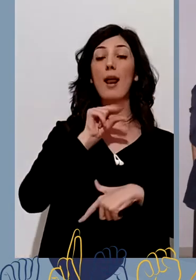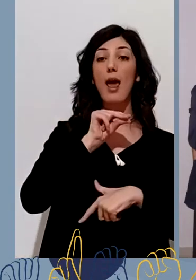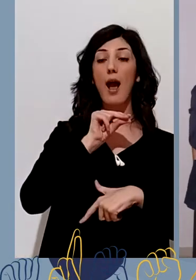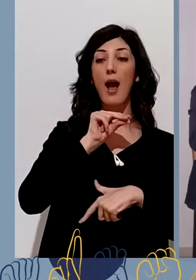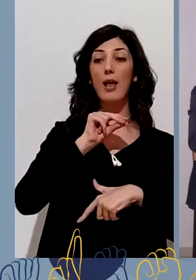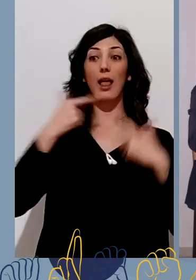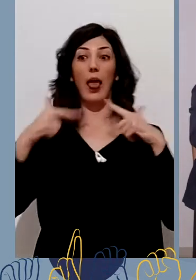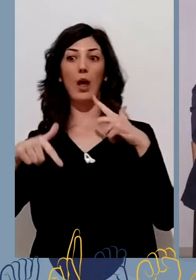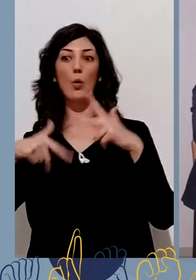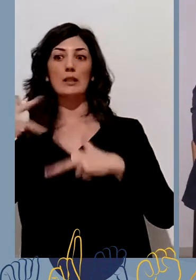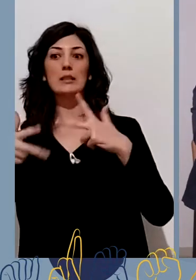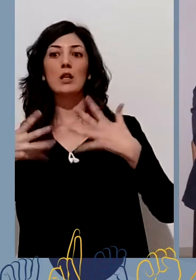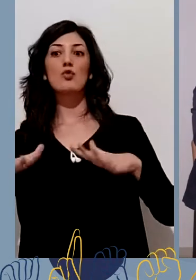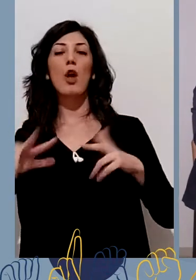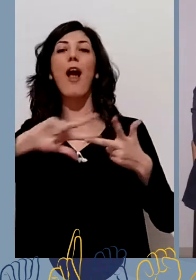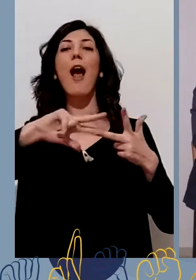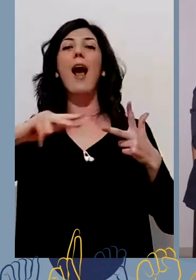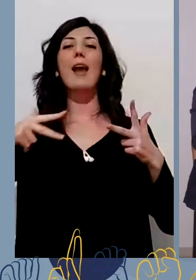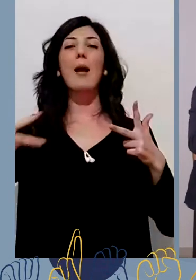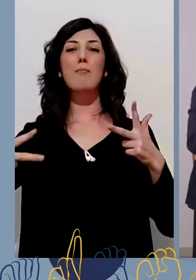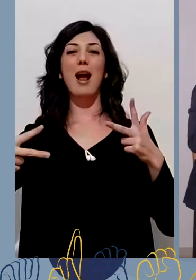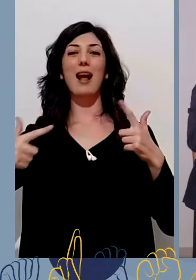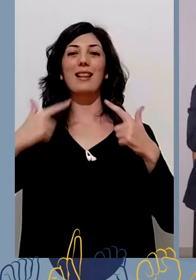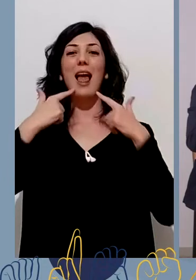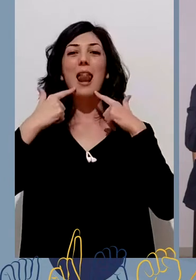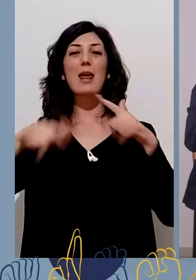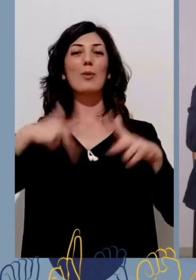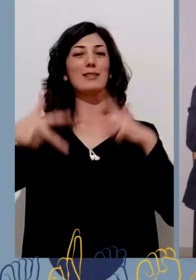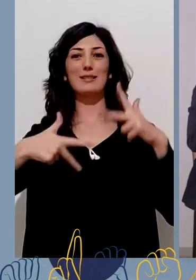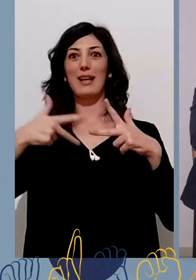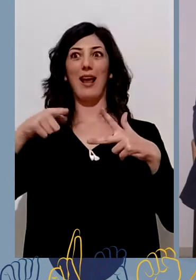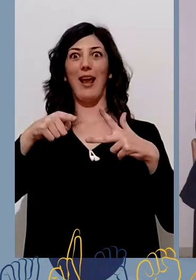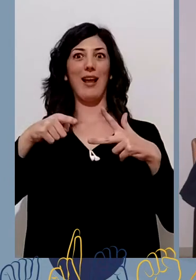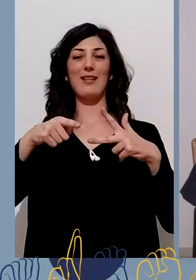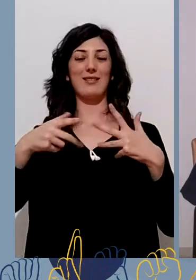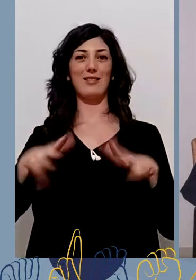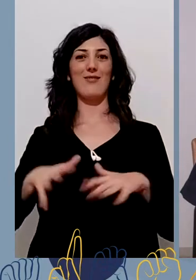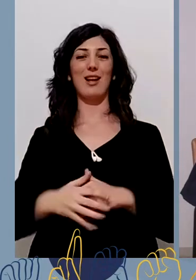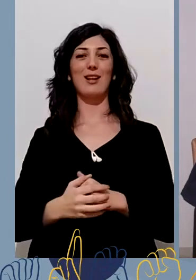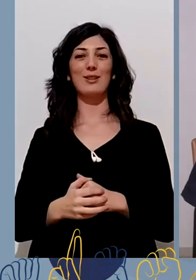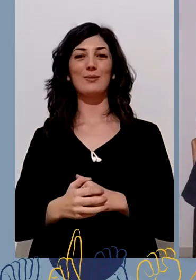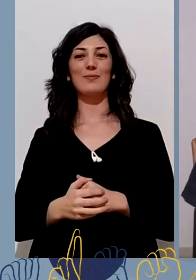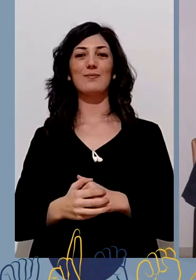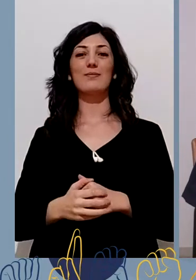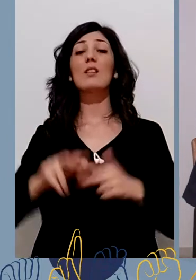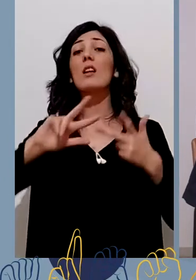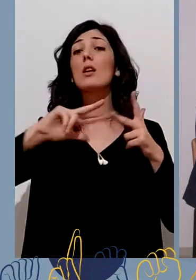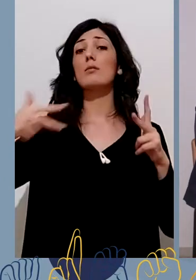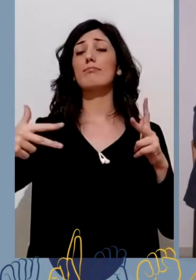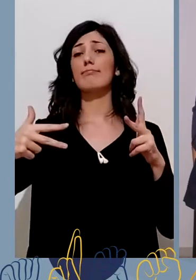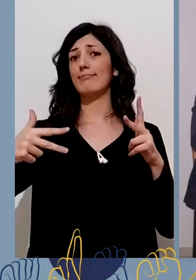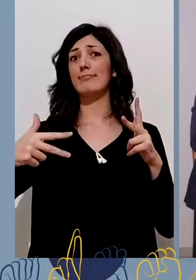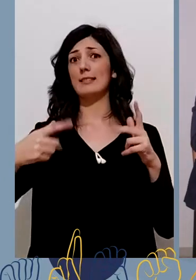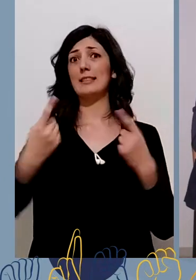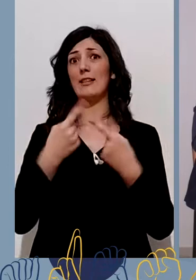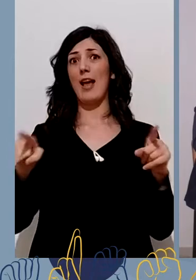una struttura proprio alla lingua dei segni. Diciamo che è una struttura diversa dall'italiano parlato, no? Se noi diciamo